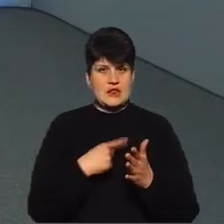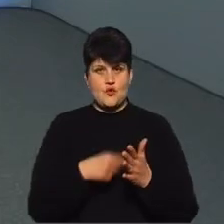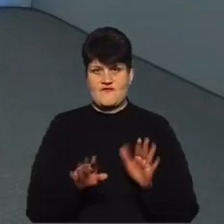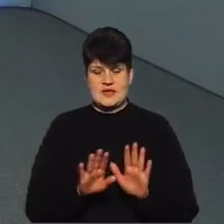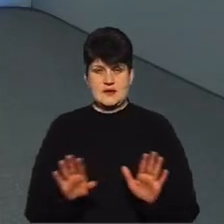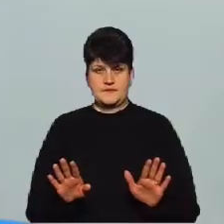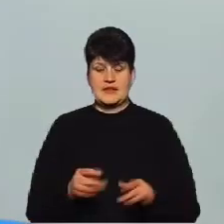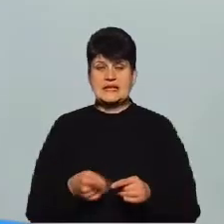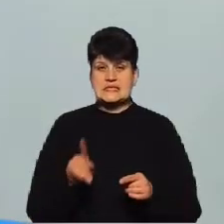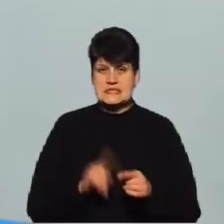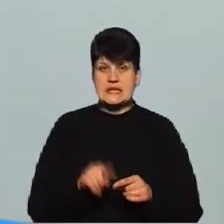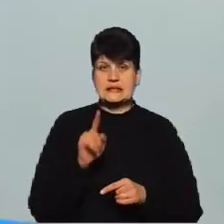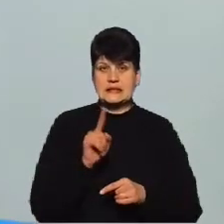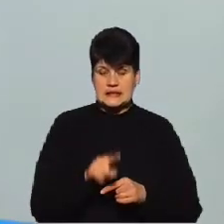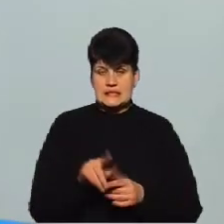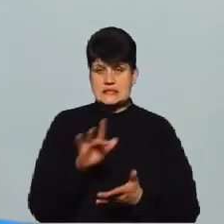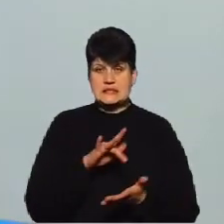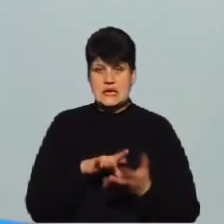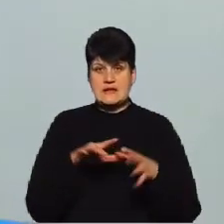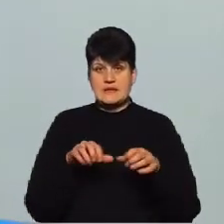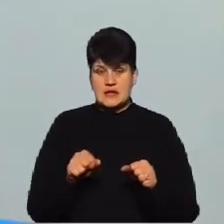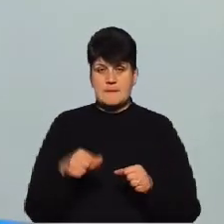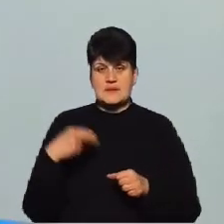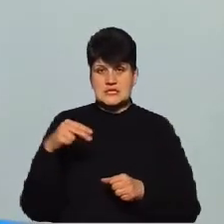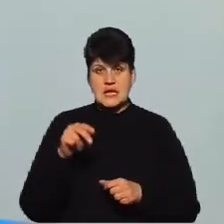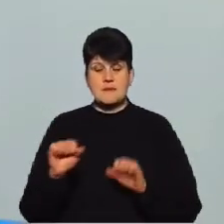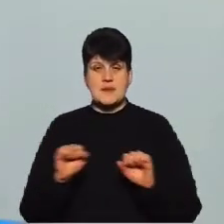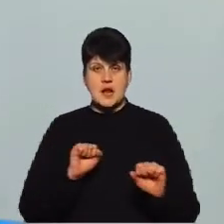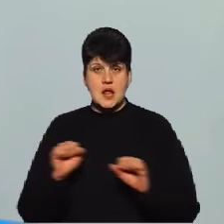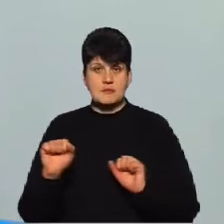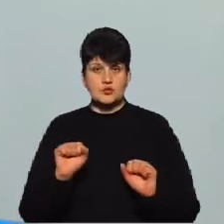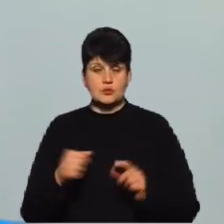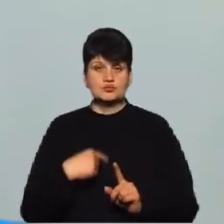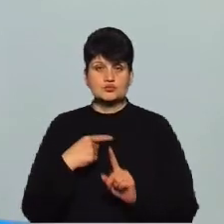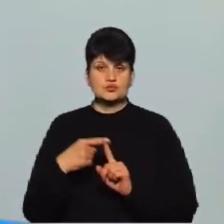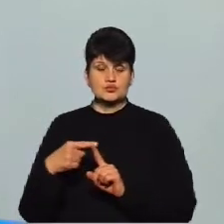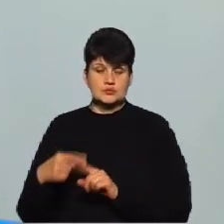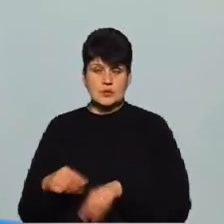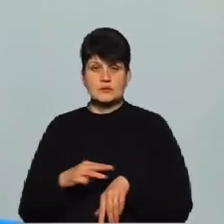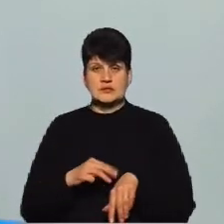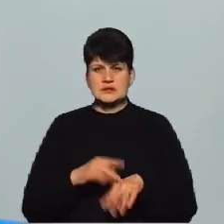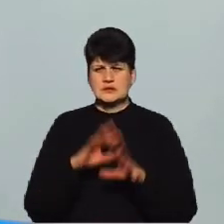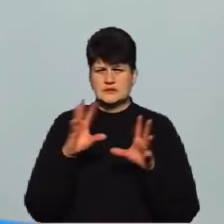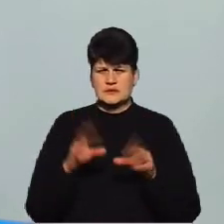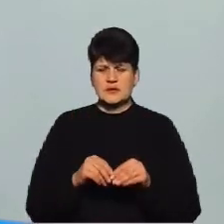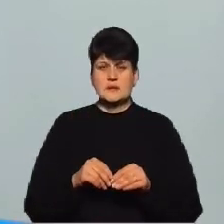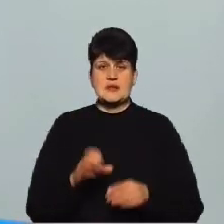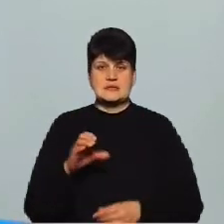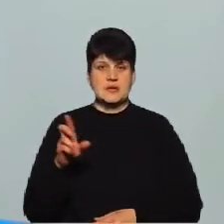такі інституції центральної влади, як президент, парламент, уряд, як я вже сказала, плюс правоохоронні органи, національна поліція, патрульна поліція, СБУ.